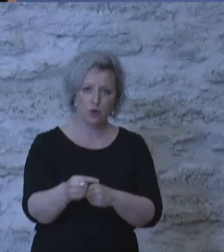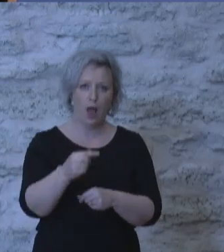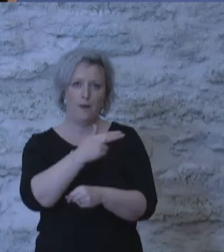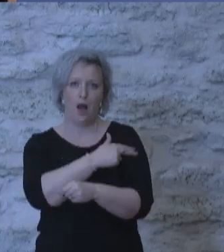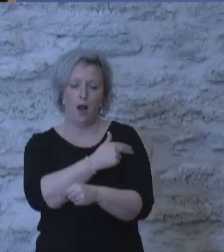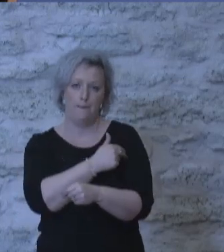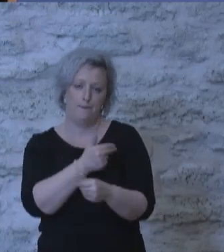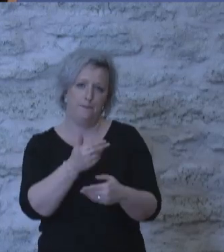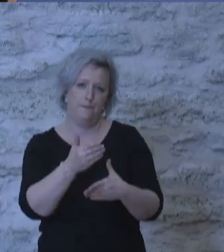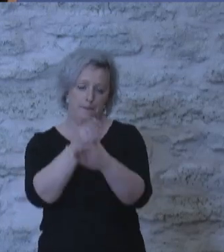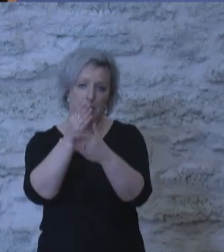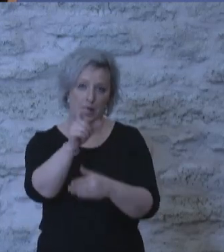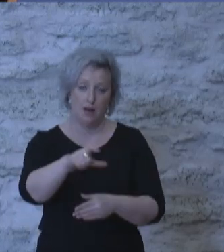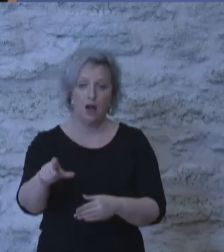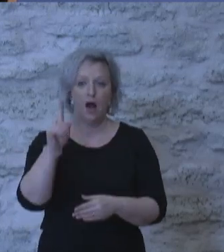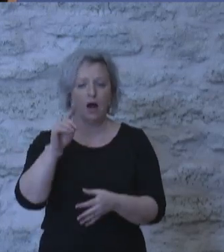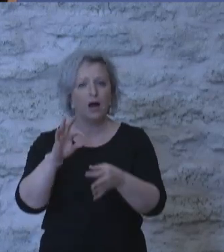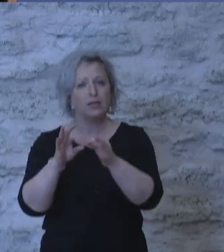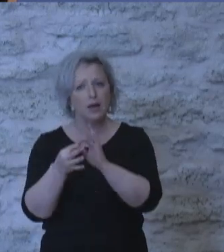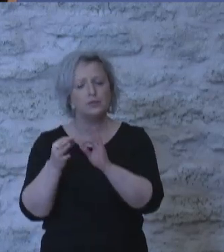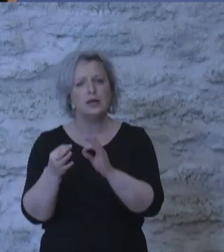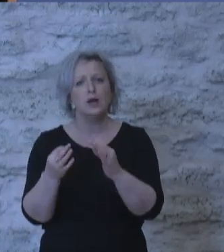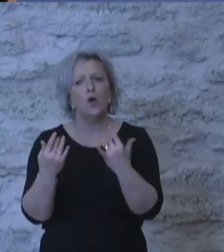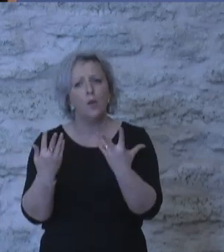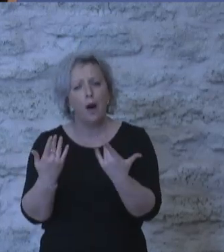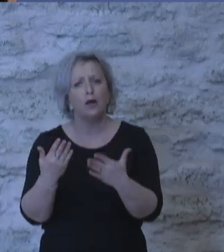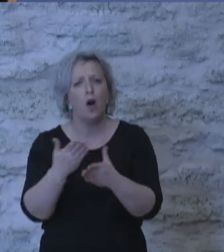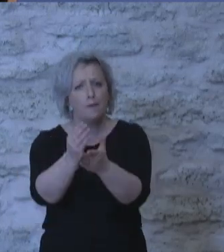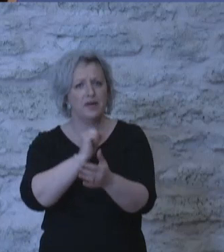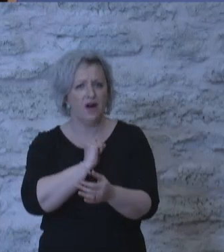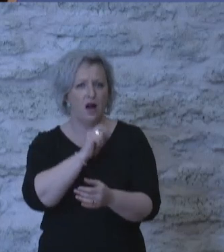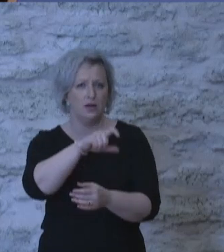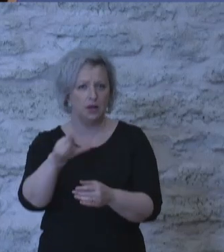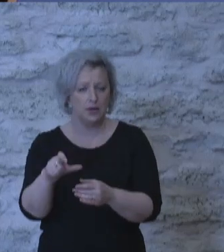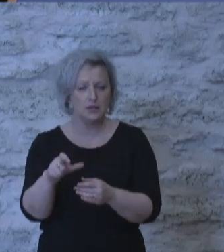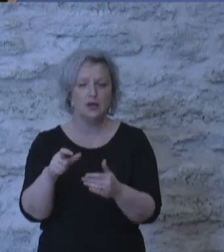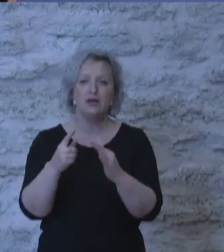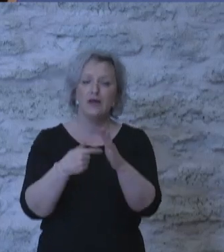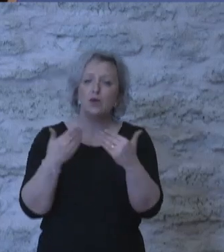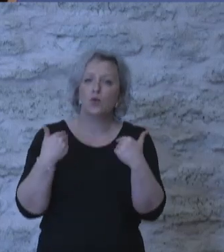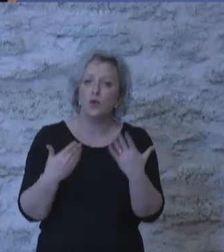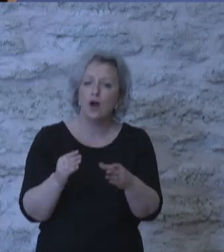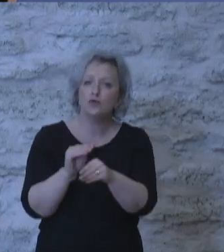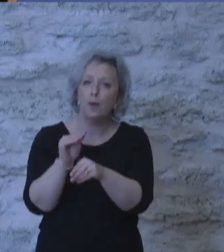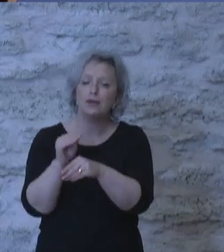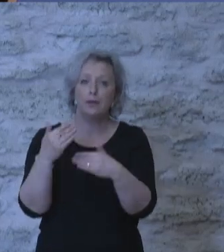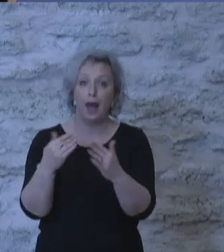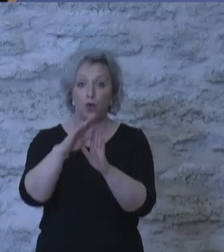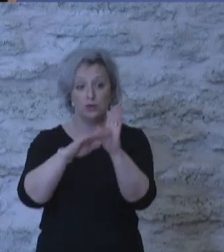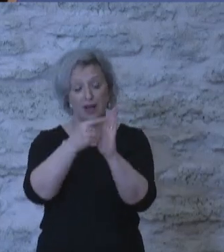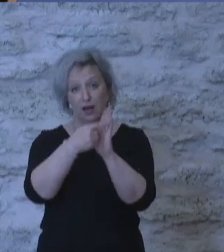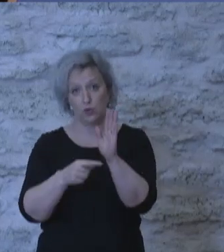küsimus on konkreetne, kui palju neid tegelikult api vaja on ja kuidas te siiski kommenteerite seda, et praegu selle seaduse